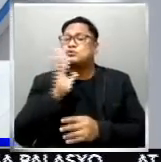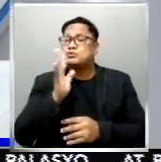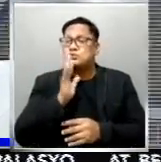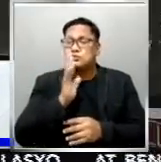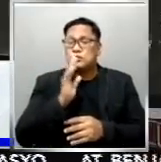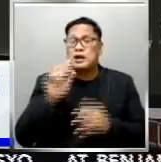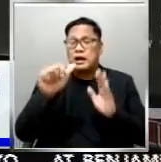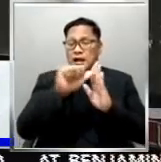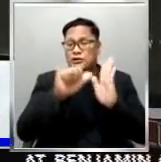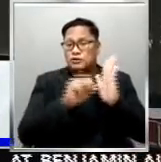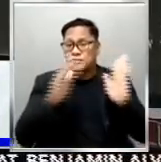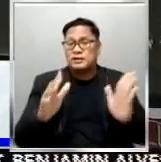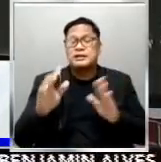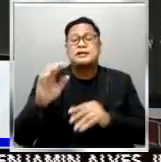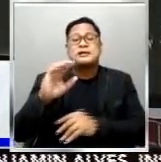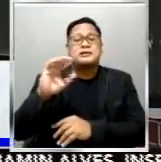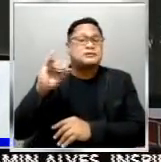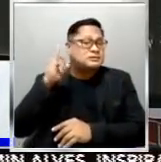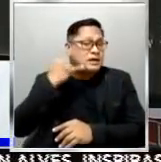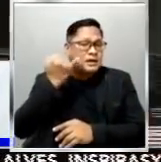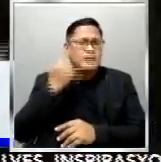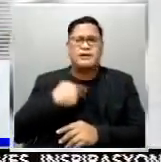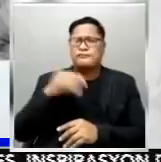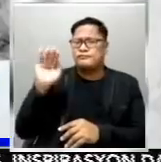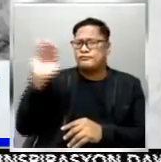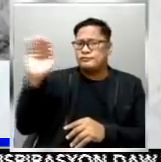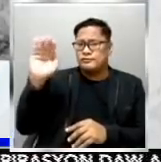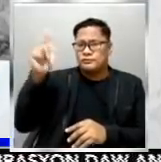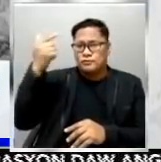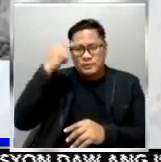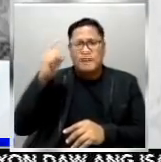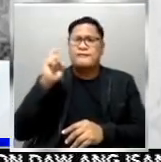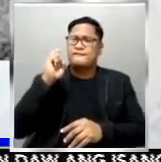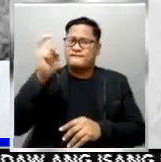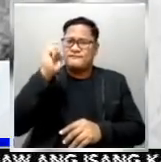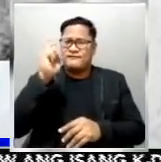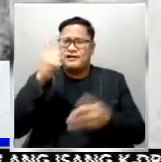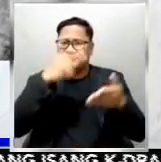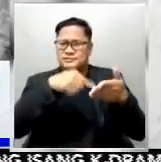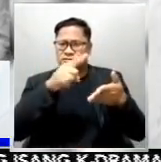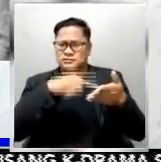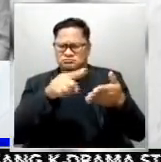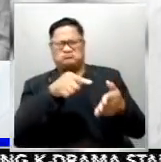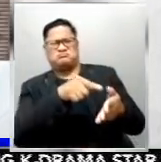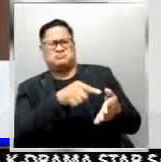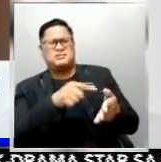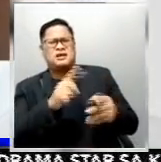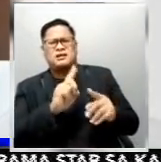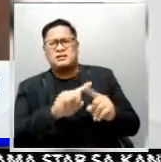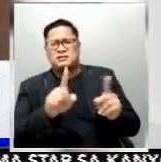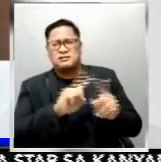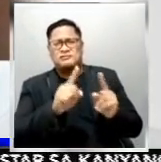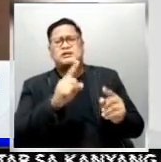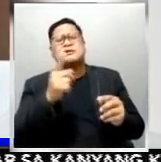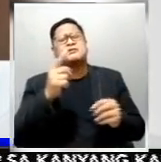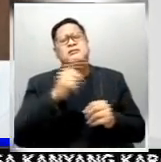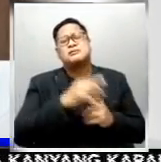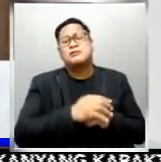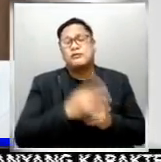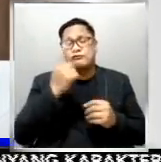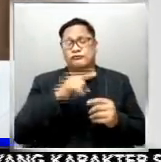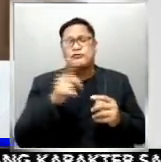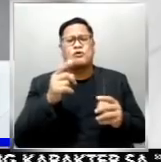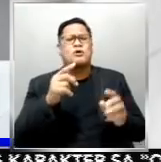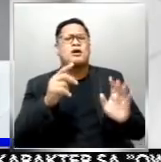Jacqueline Diguia, nanawagan sa gobyerno na agarang imbestigan ang anyay irregularidad sa law enforcement operation at brutal na pagkakapatay sa